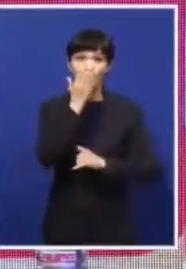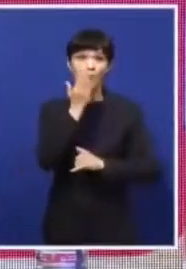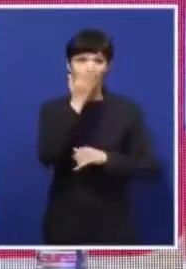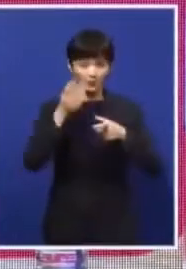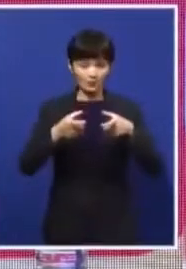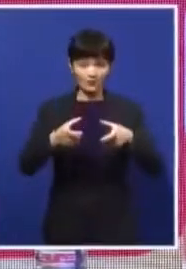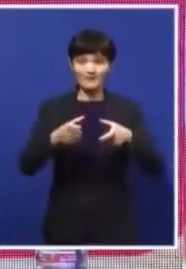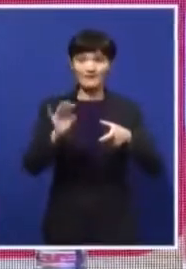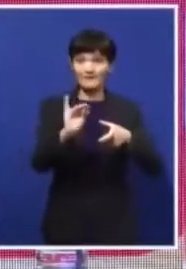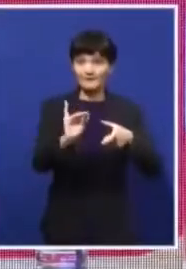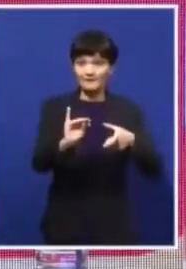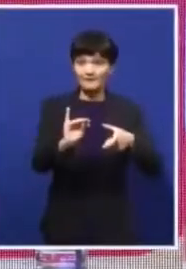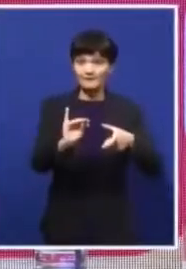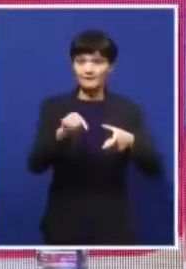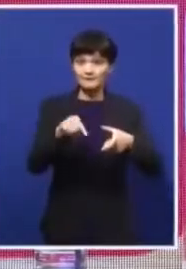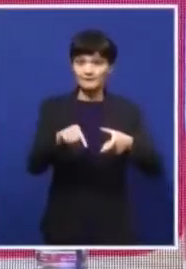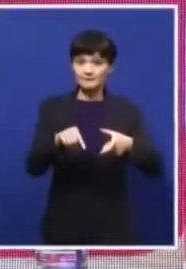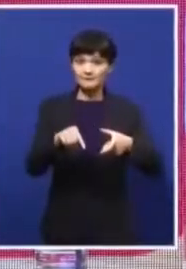哦，